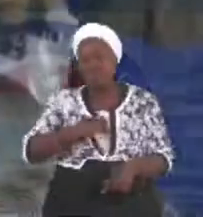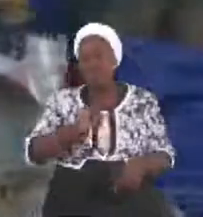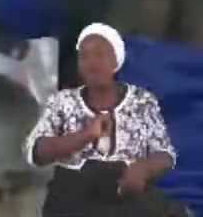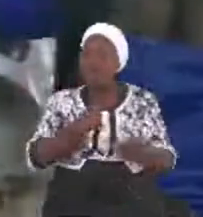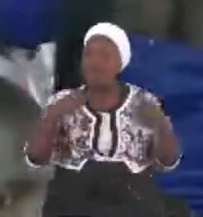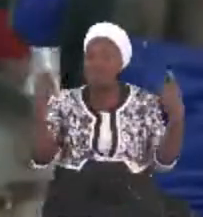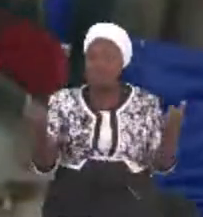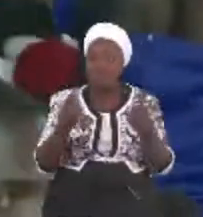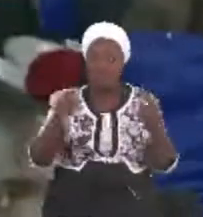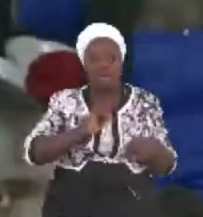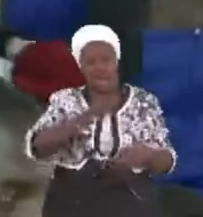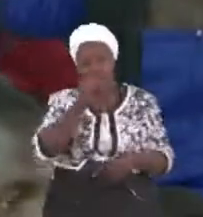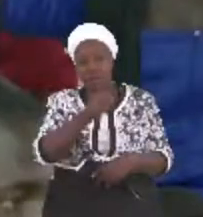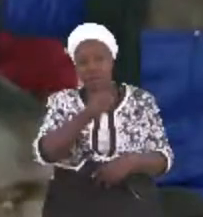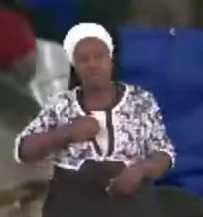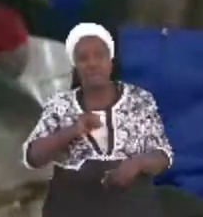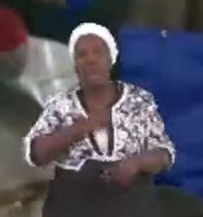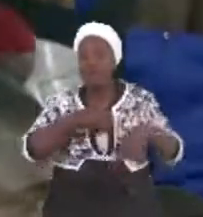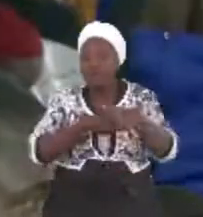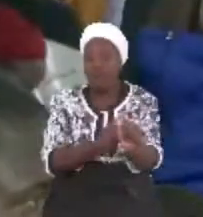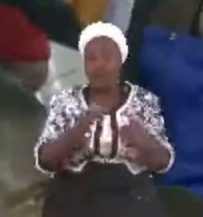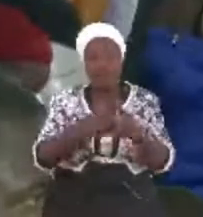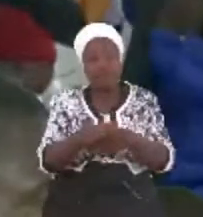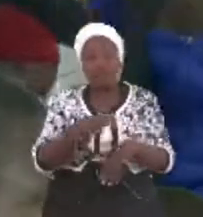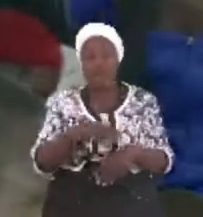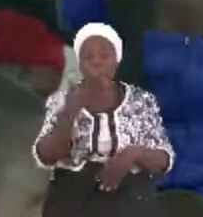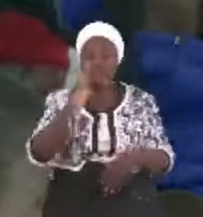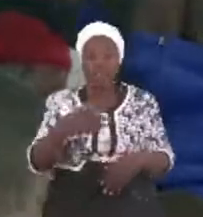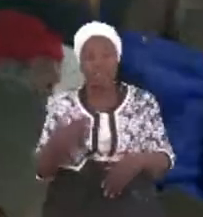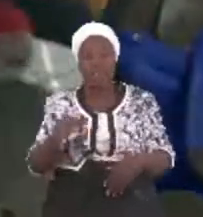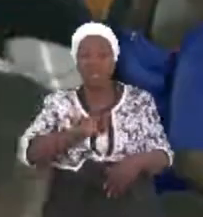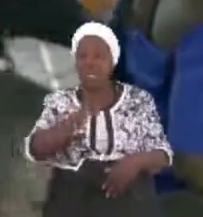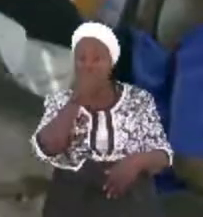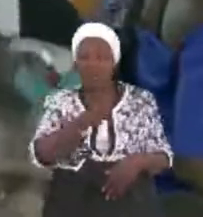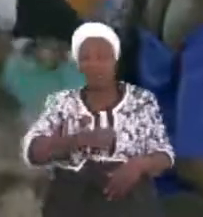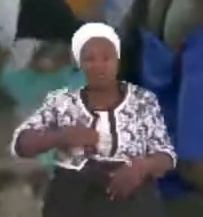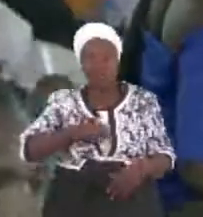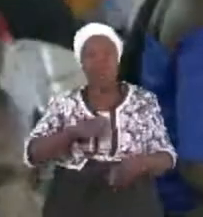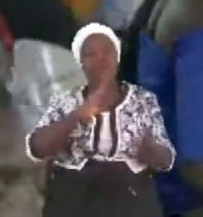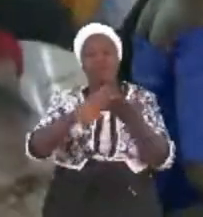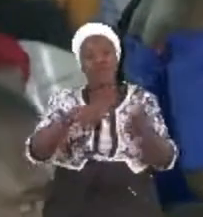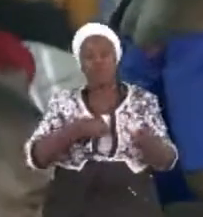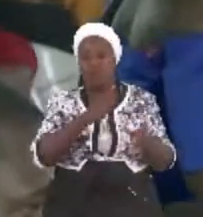Je me suis égaré, je suis désolé. J'ai péché, je suis désolé. J'ai suivi les mauvaises choses, je suis désolé.